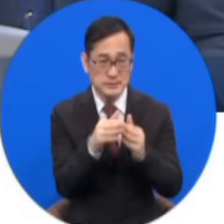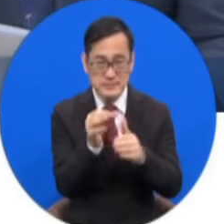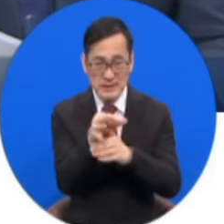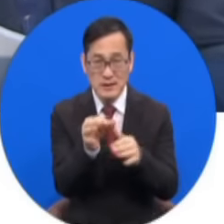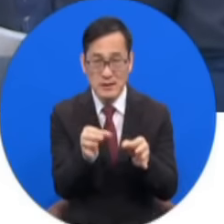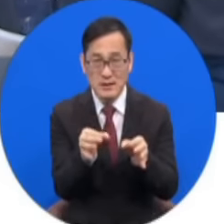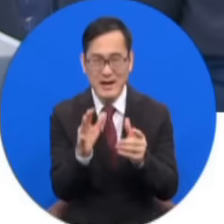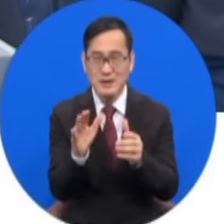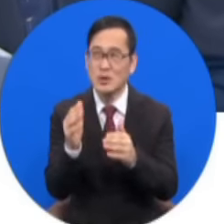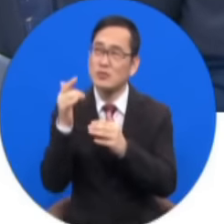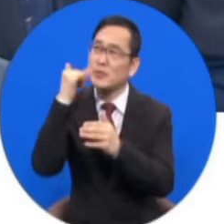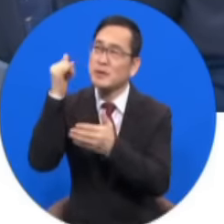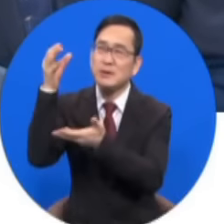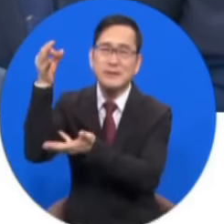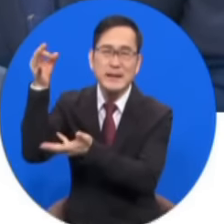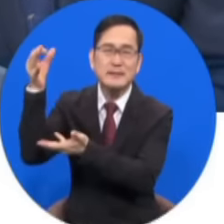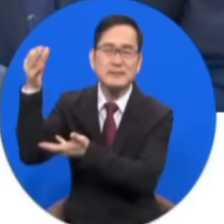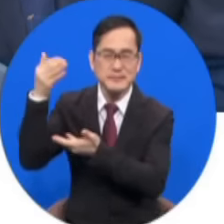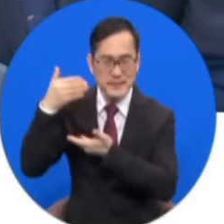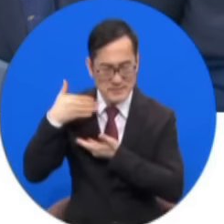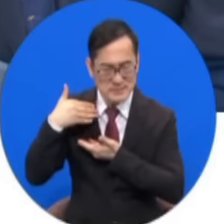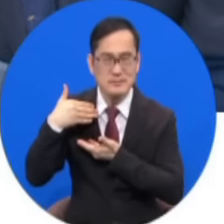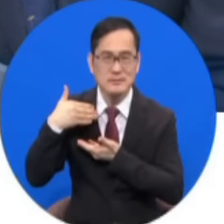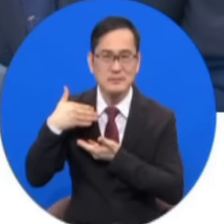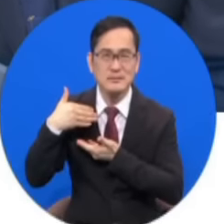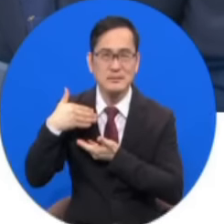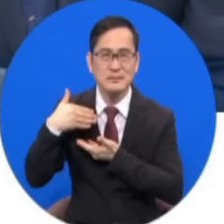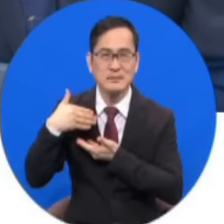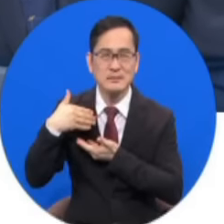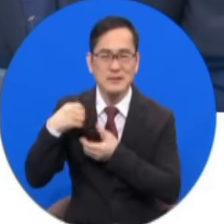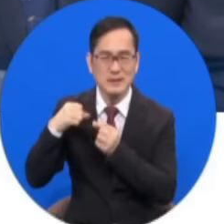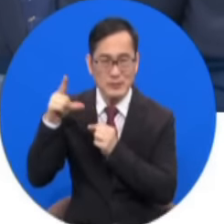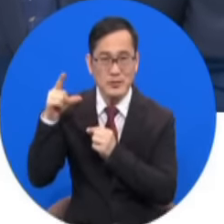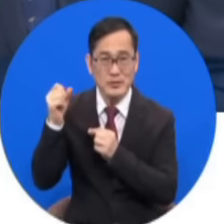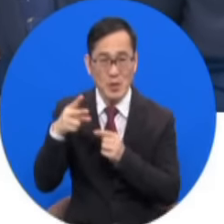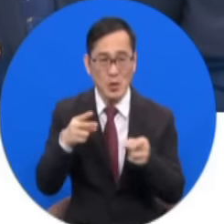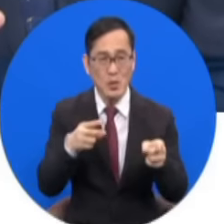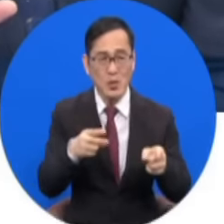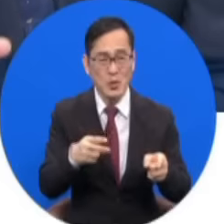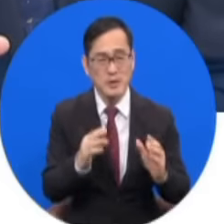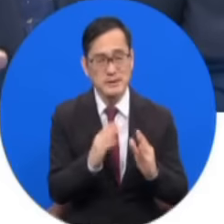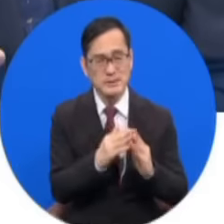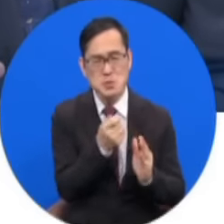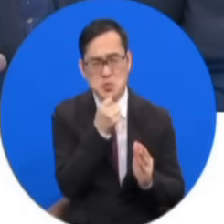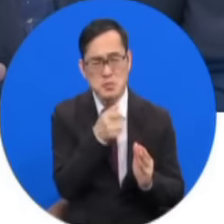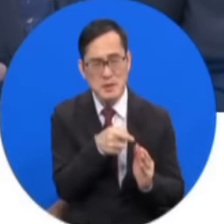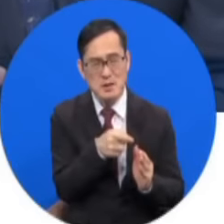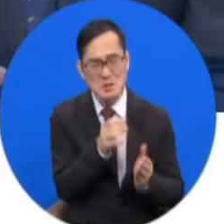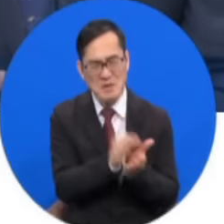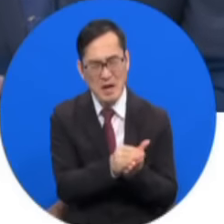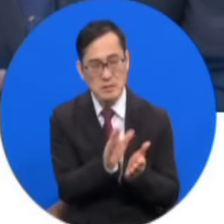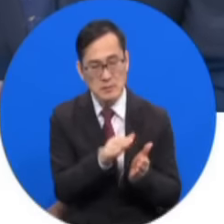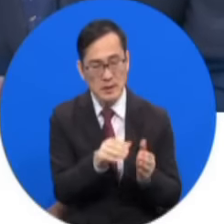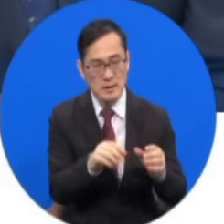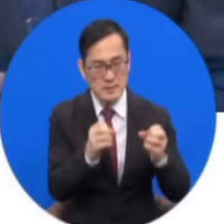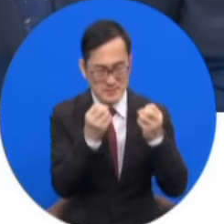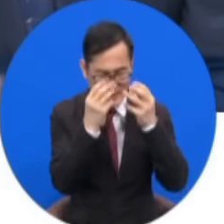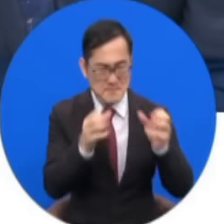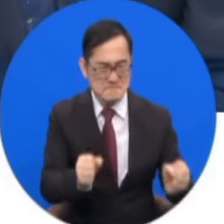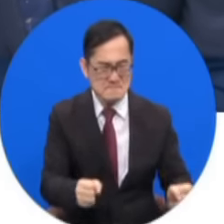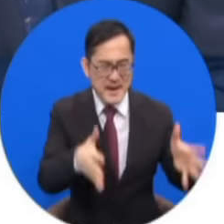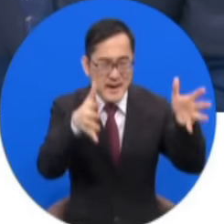뭐 상속 재산이 있다거나이 특별하게 어떤 개발 구역이 선정된 어떤 지역에 가치 없는